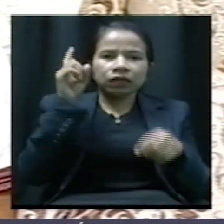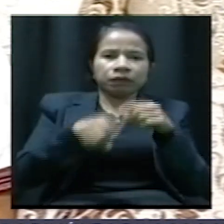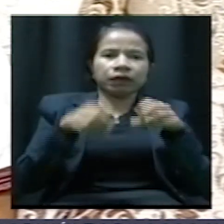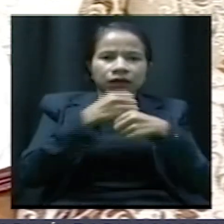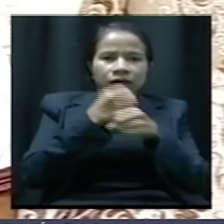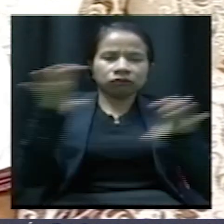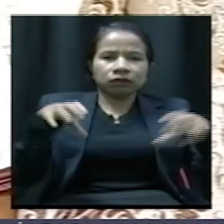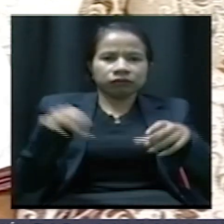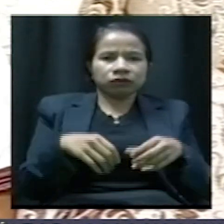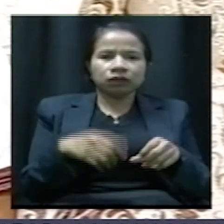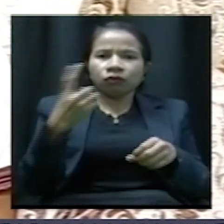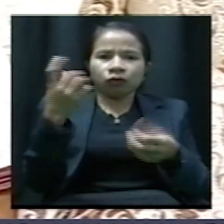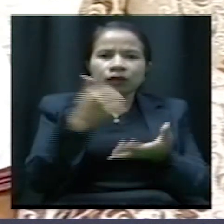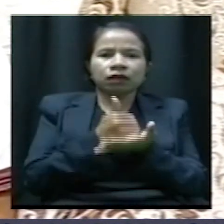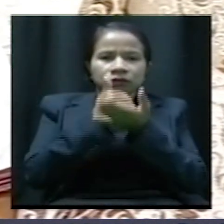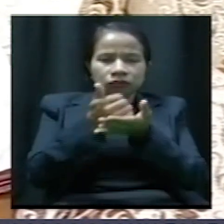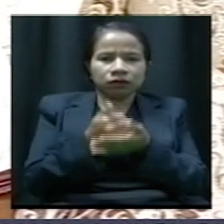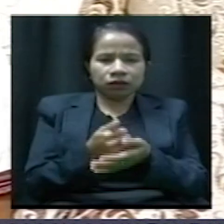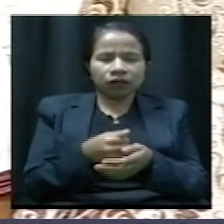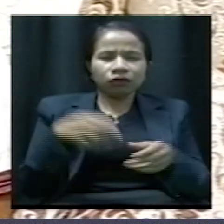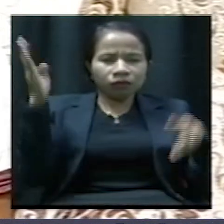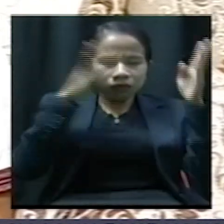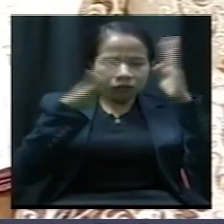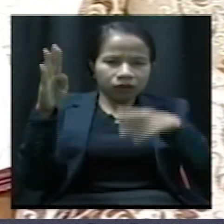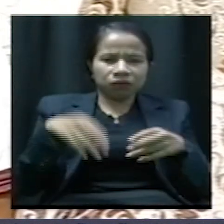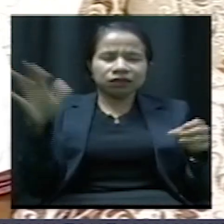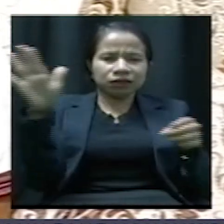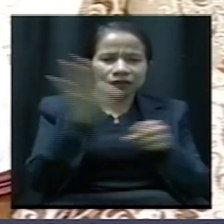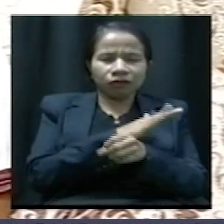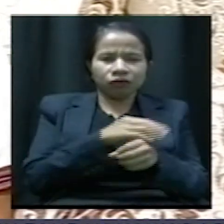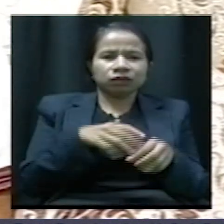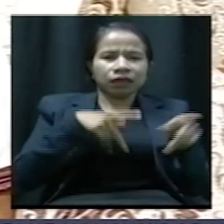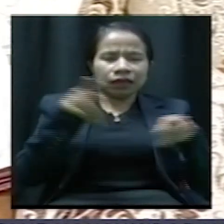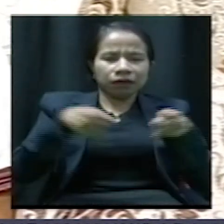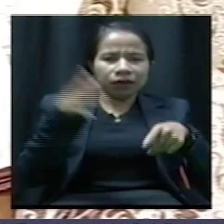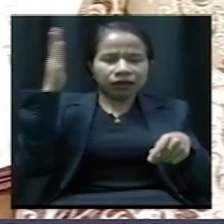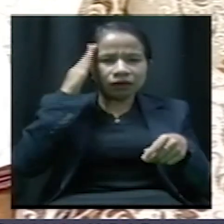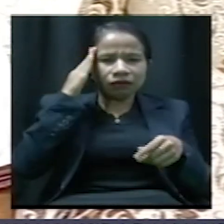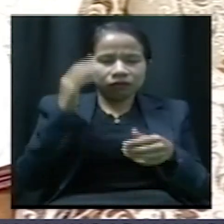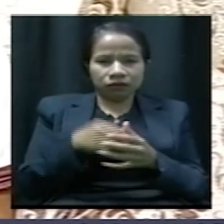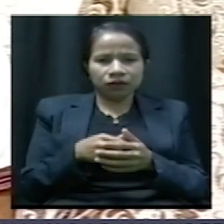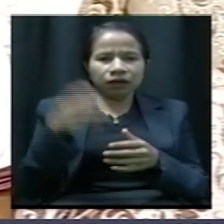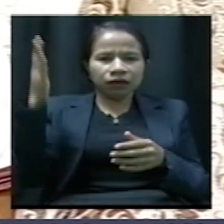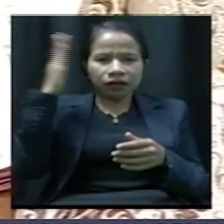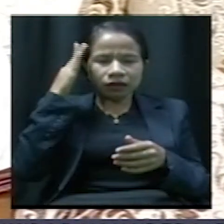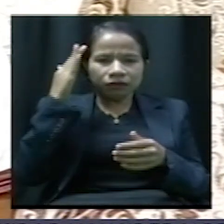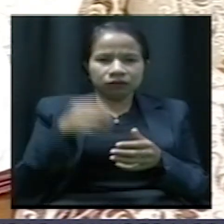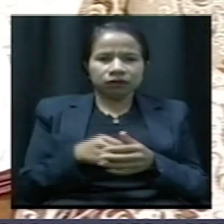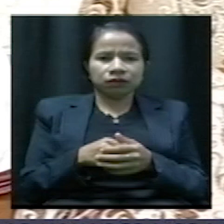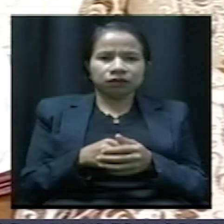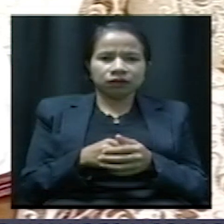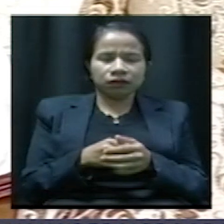ida ni merese ba apoyo det. Tahun situasi ida ne nakonu ti iha emanya pensamento. I pensamento